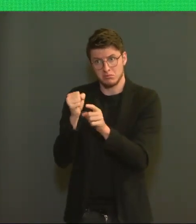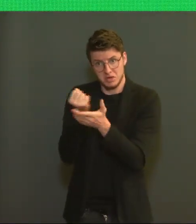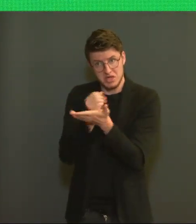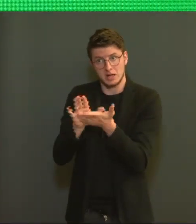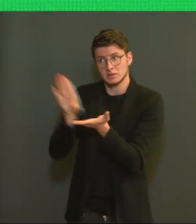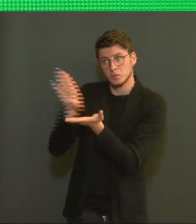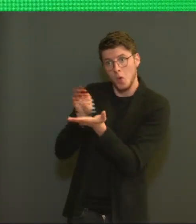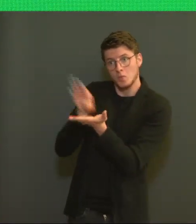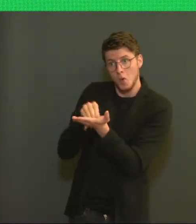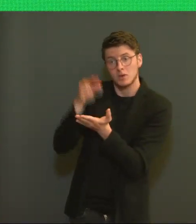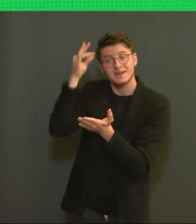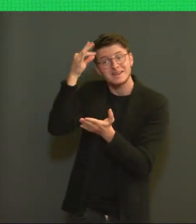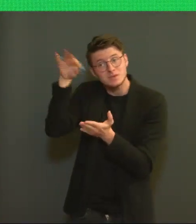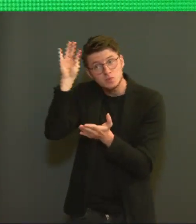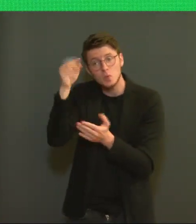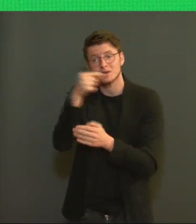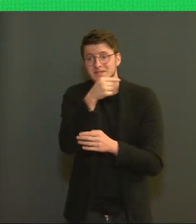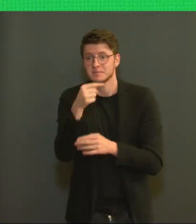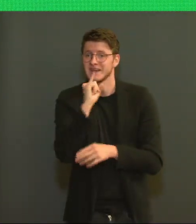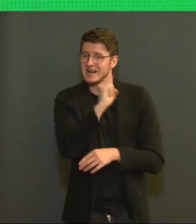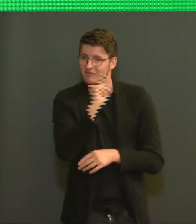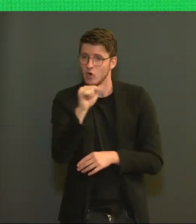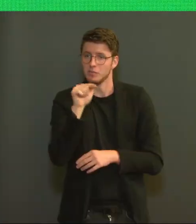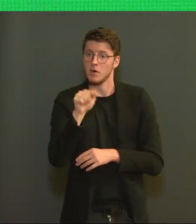-info.be.